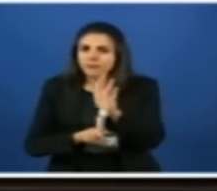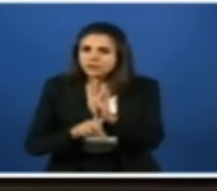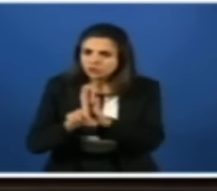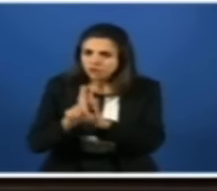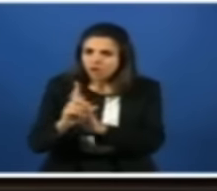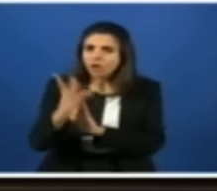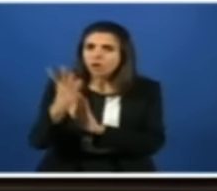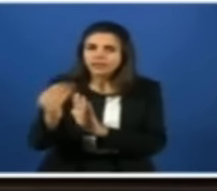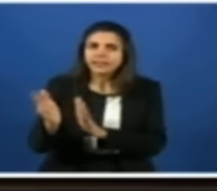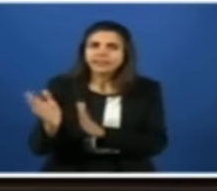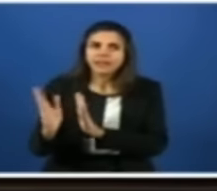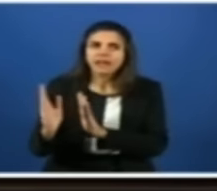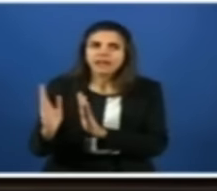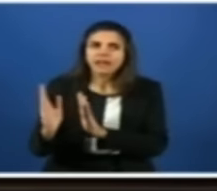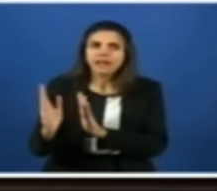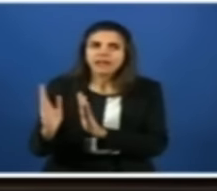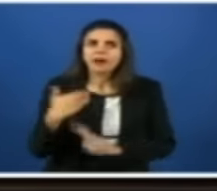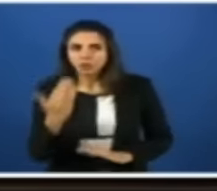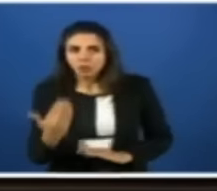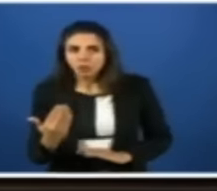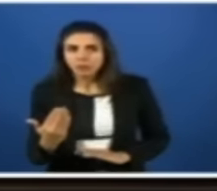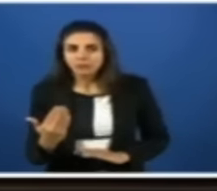başarılarının devamını diliyor.